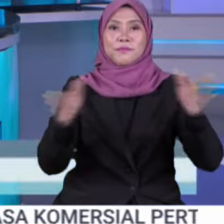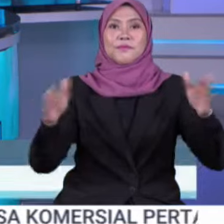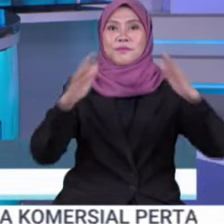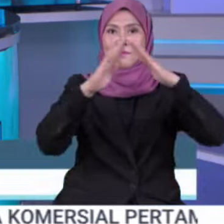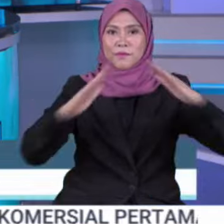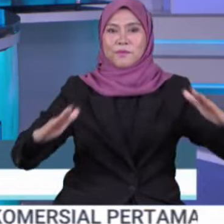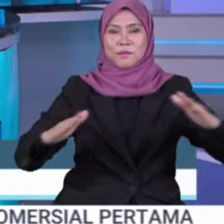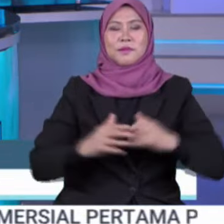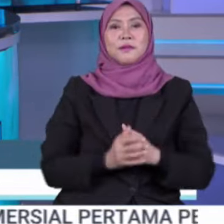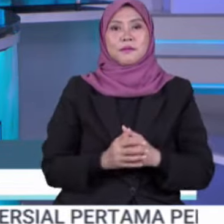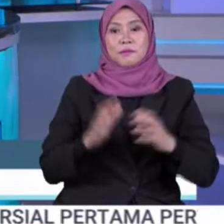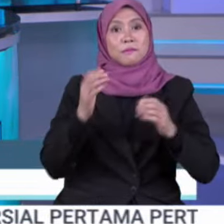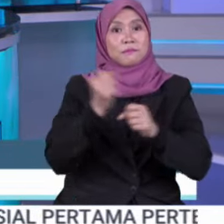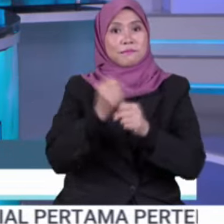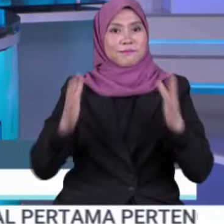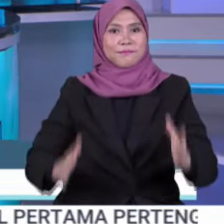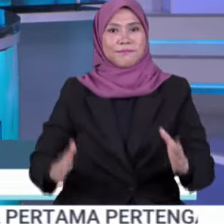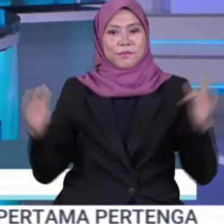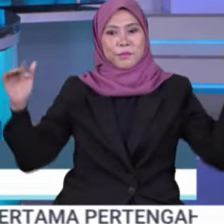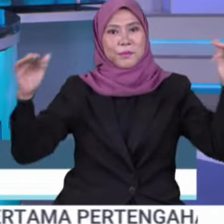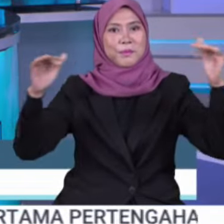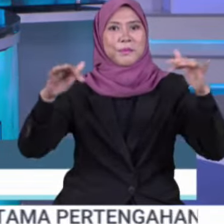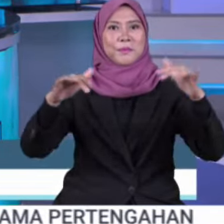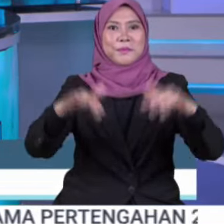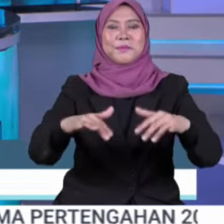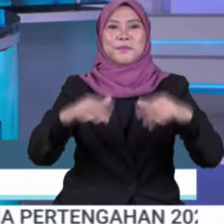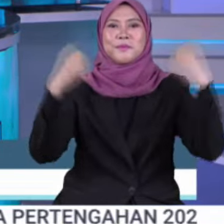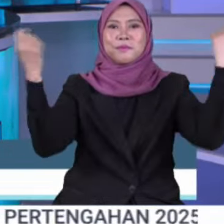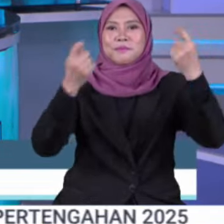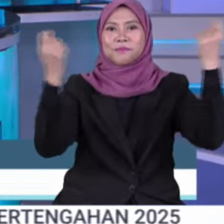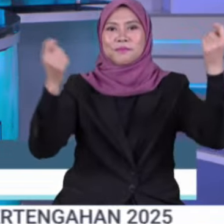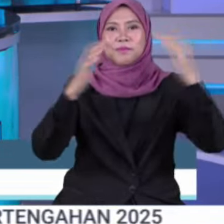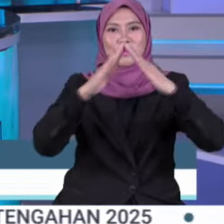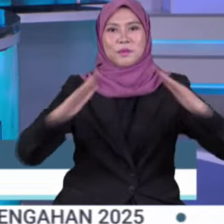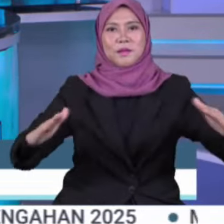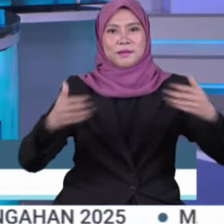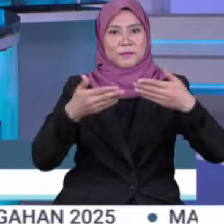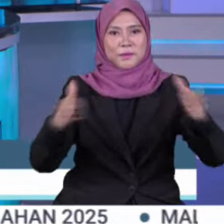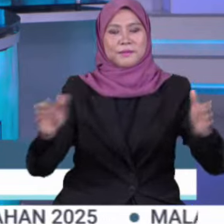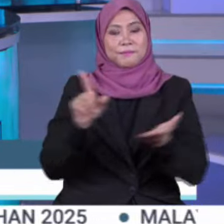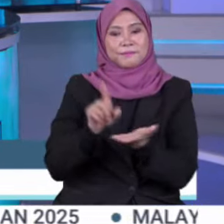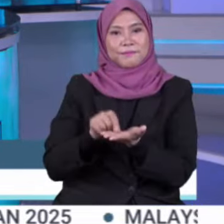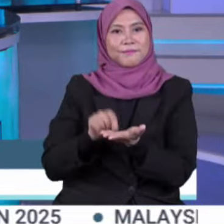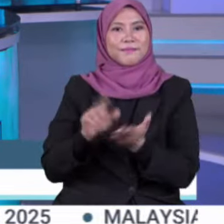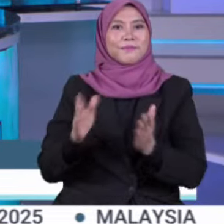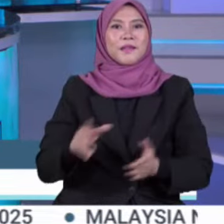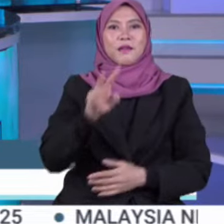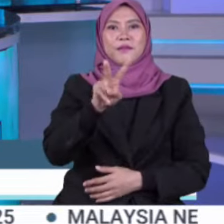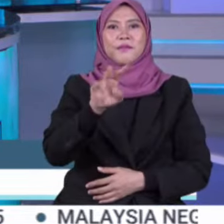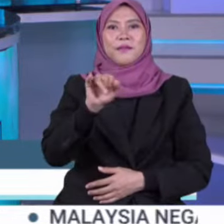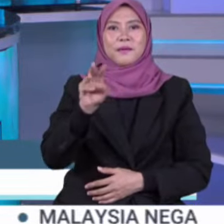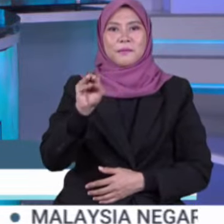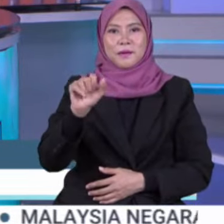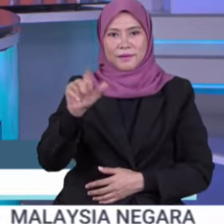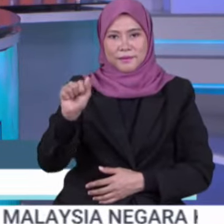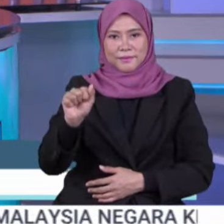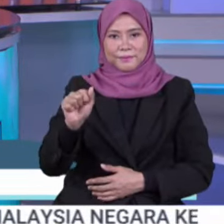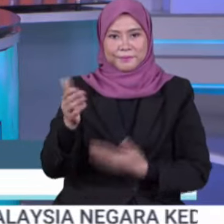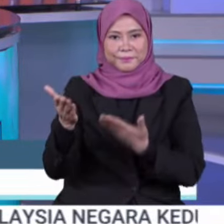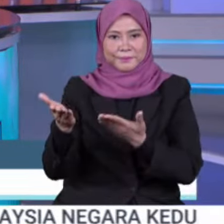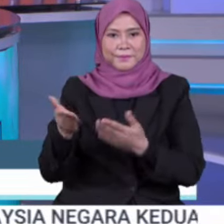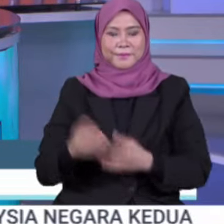apabila warga KKD telah pun mula membanjiri Majlis Rumah Terbuka ini. Kita bersama wartawan Vimala Kasturi Virasami di lokasi.